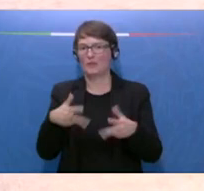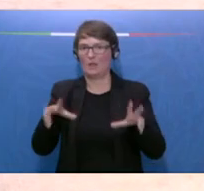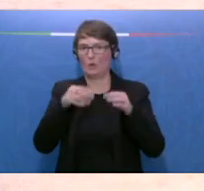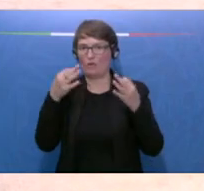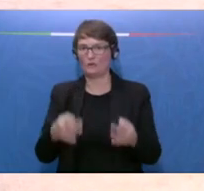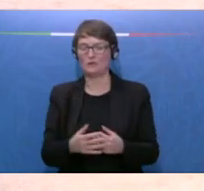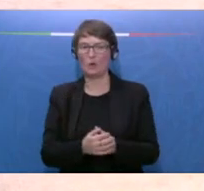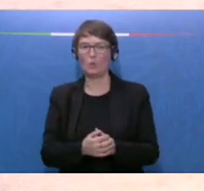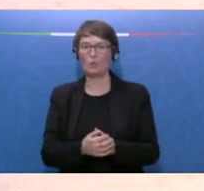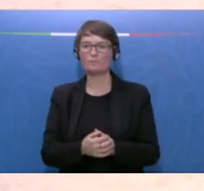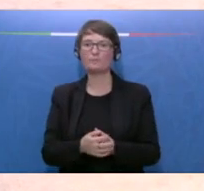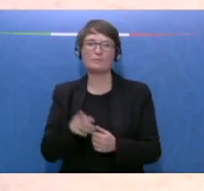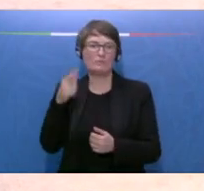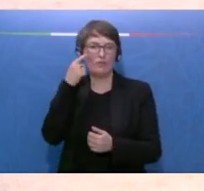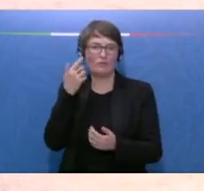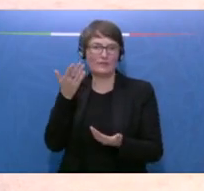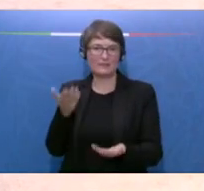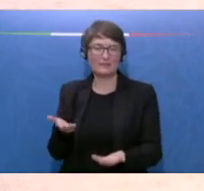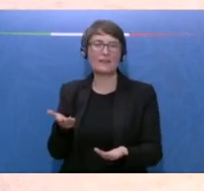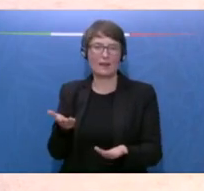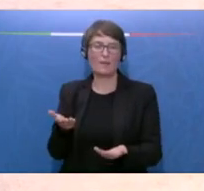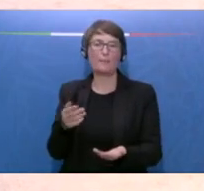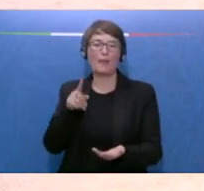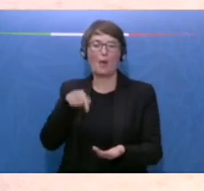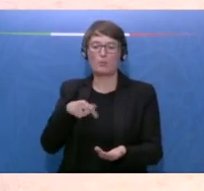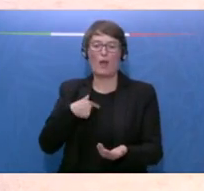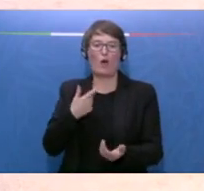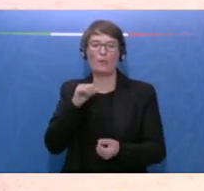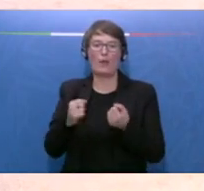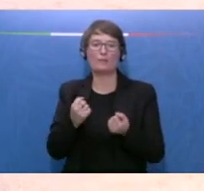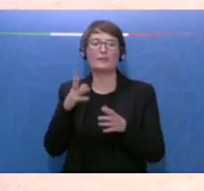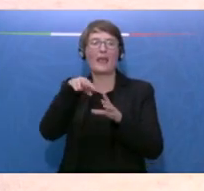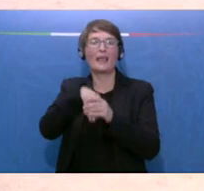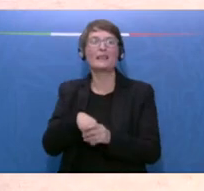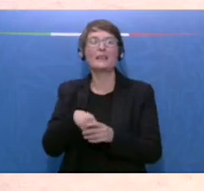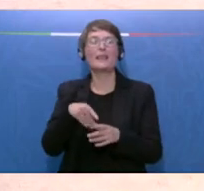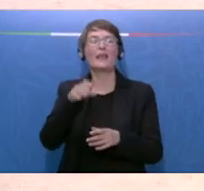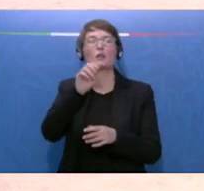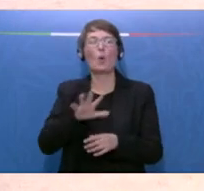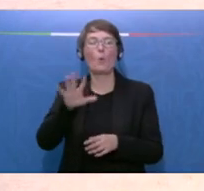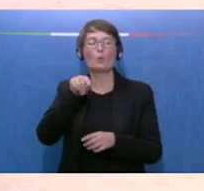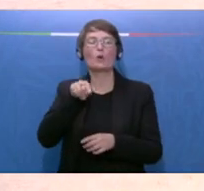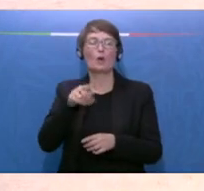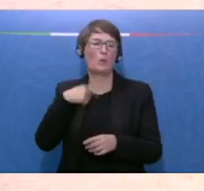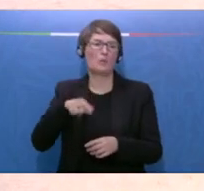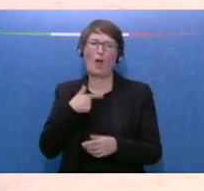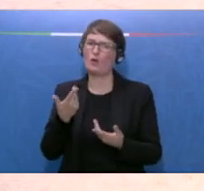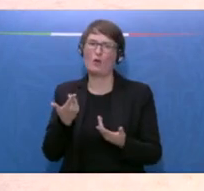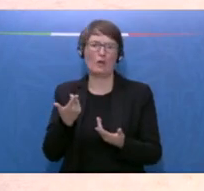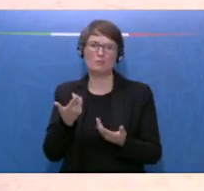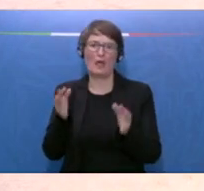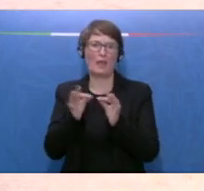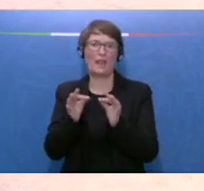come sa anche da quello che facciamo nella all'interno dell'unione europea siamo favorevoli al coordinamento di una